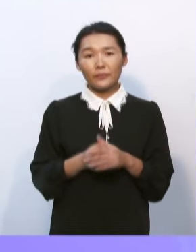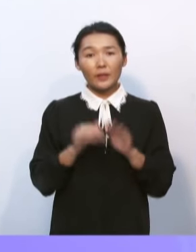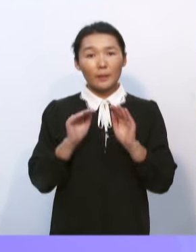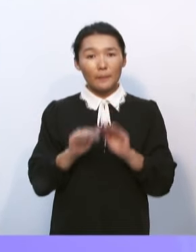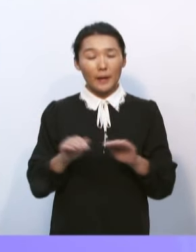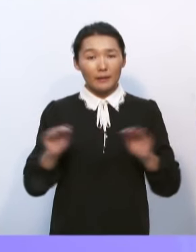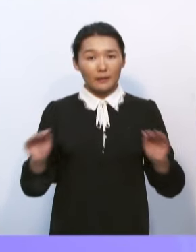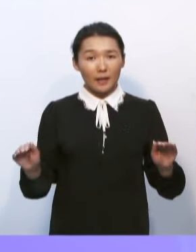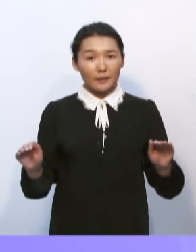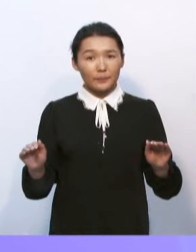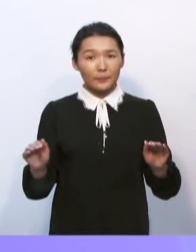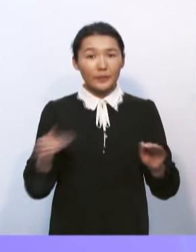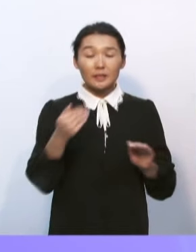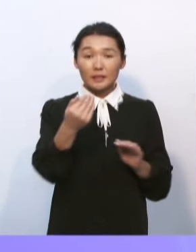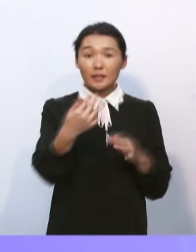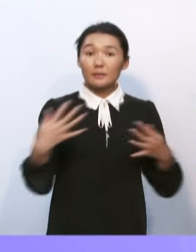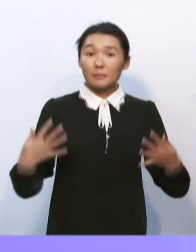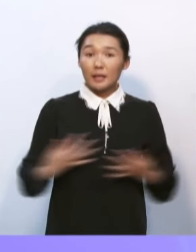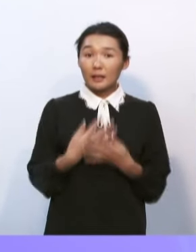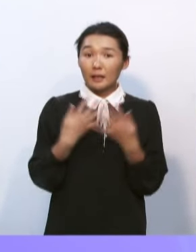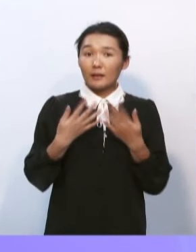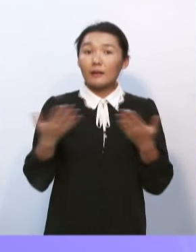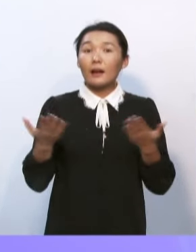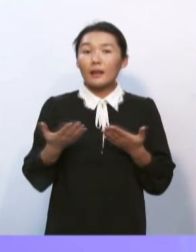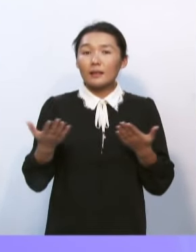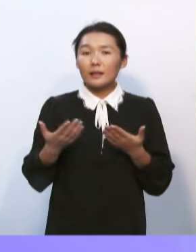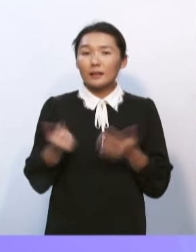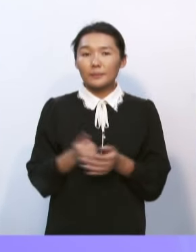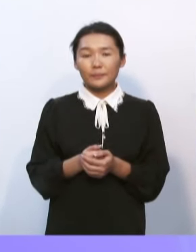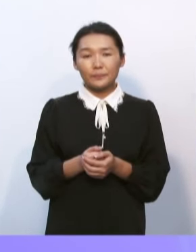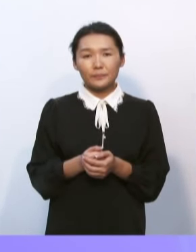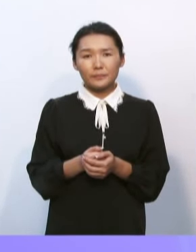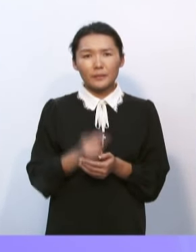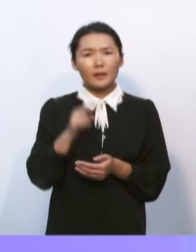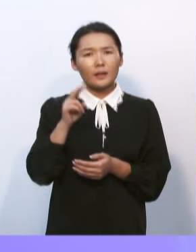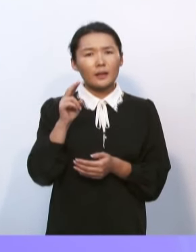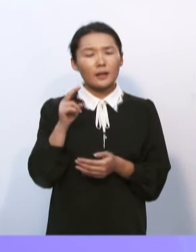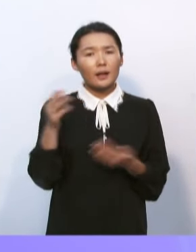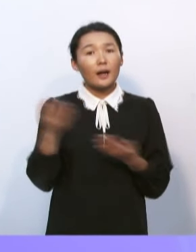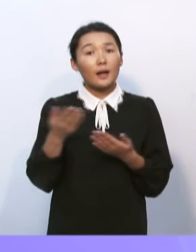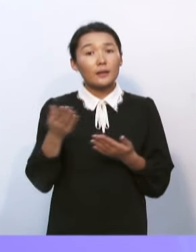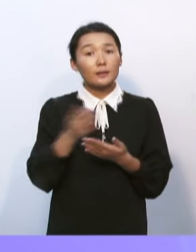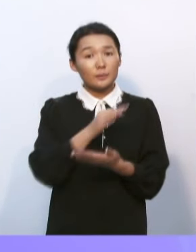Балдар, силердин маанайыңар кандай? Кантип жооп бересиңер?